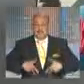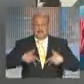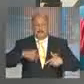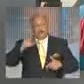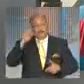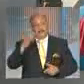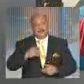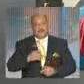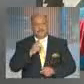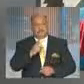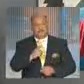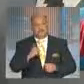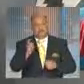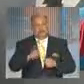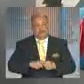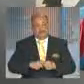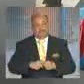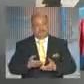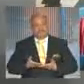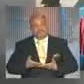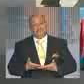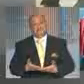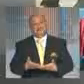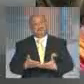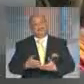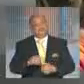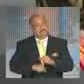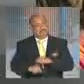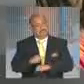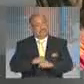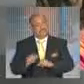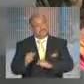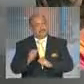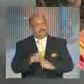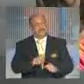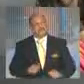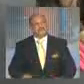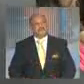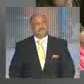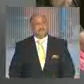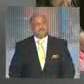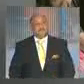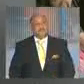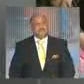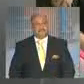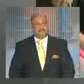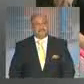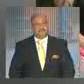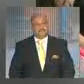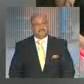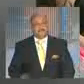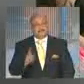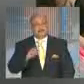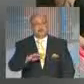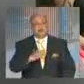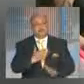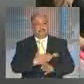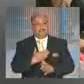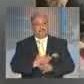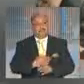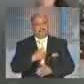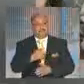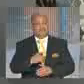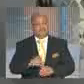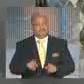للنظافة شاركنا فيها بكل توعية. احنا جينا اليوم لحملة النظافة باش نهتموا بشاطئنا